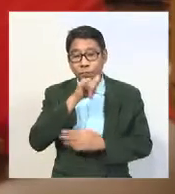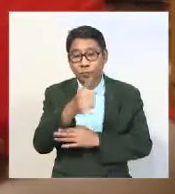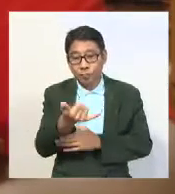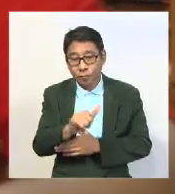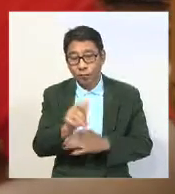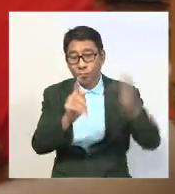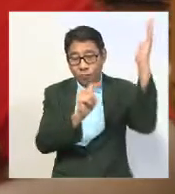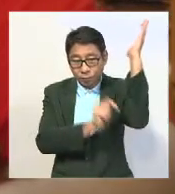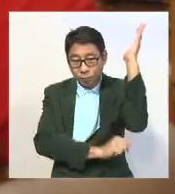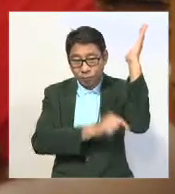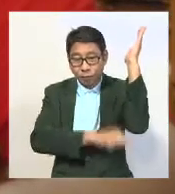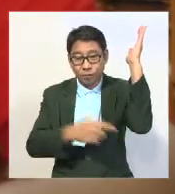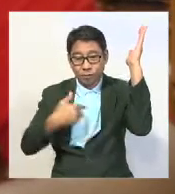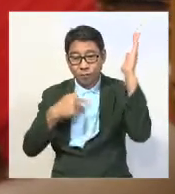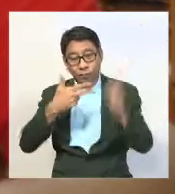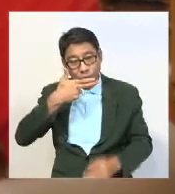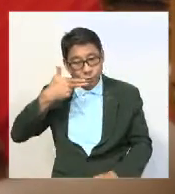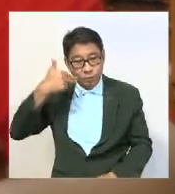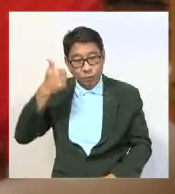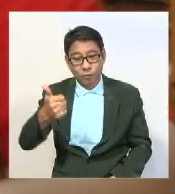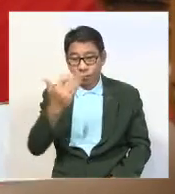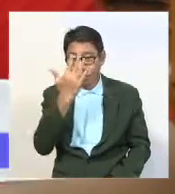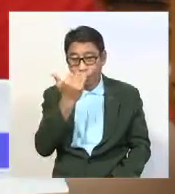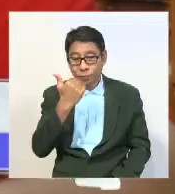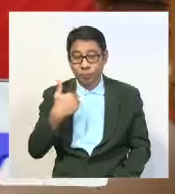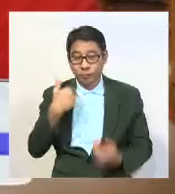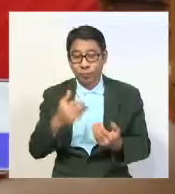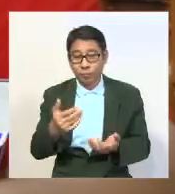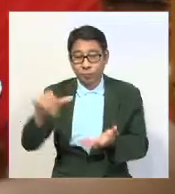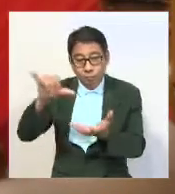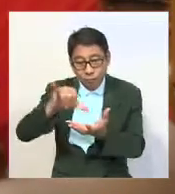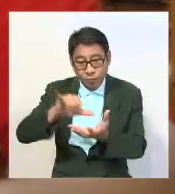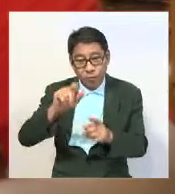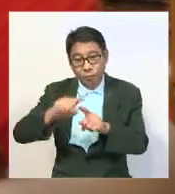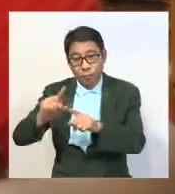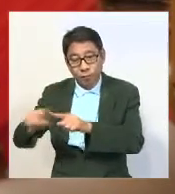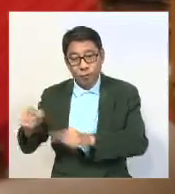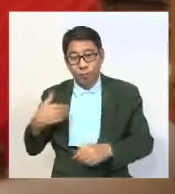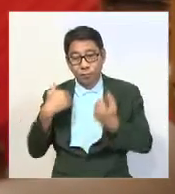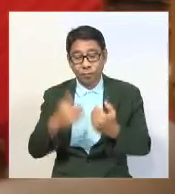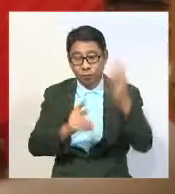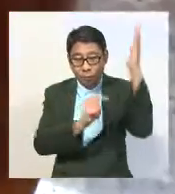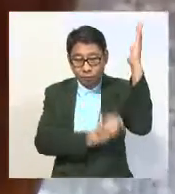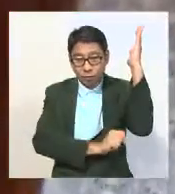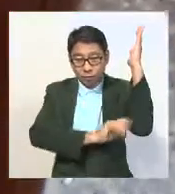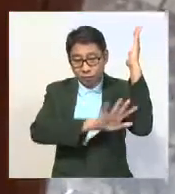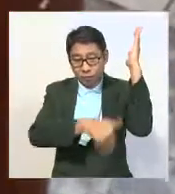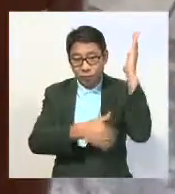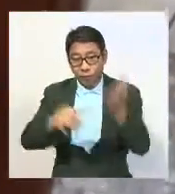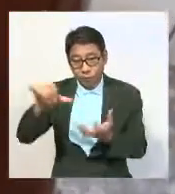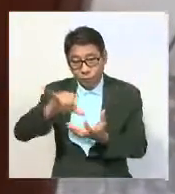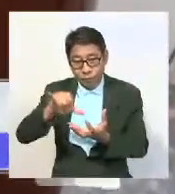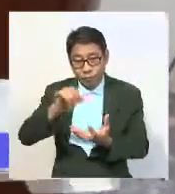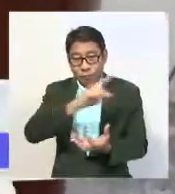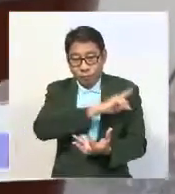ก็มันมีรสชาติอร่อยไอเครื่องปรุงส่วนมากก็มันจะเป็นของตรังทั้งนั้นเหมือนซีอิ๊วขาว